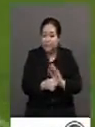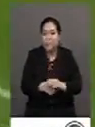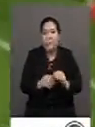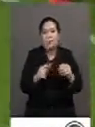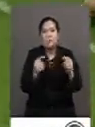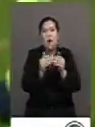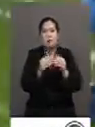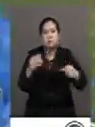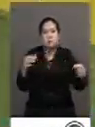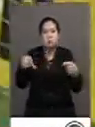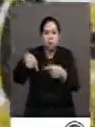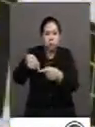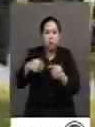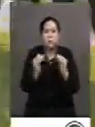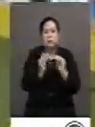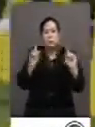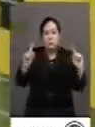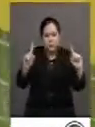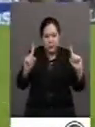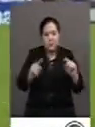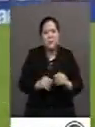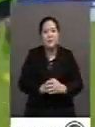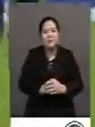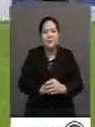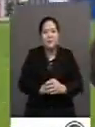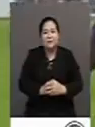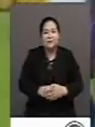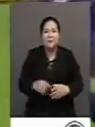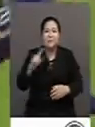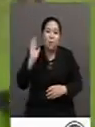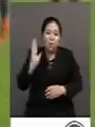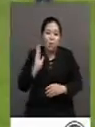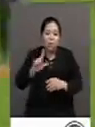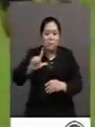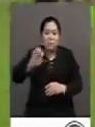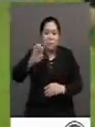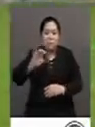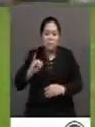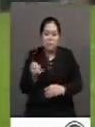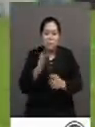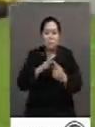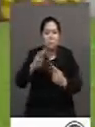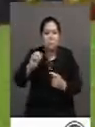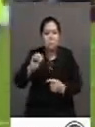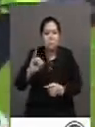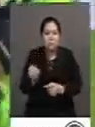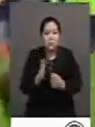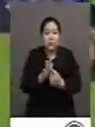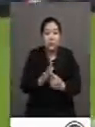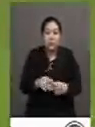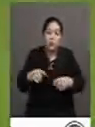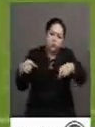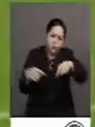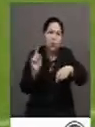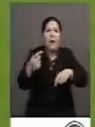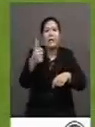1ประตูต่อ1ได้สำเร็จไคโยปะปะเข้ากลางให้กับอีเมืองจูตวัดยิงเสียบมุมเข้าไปนะครับจากนั้นก่อนหมดครึ่งแรก2นาทีเอาไอมา